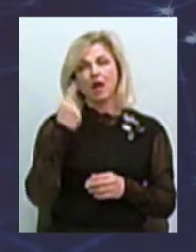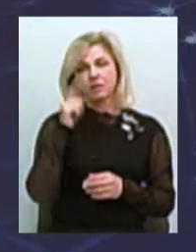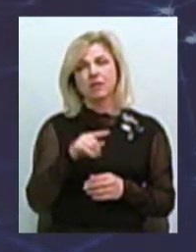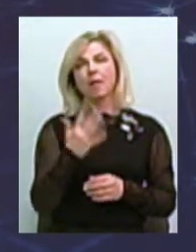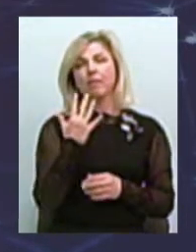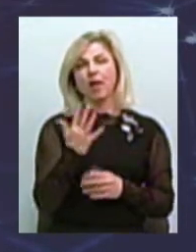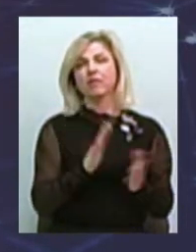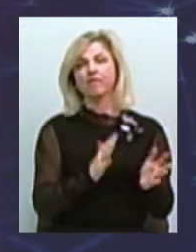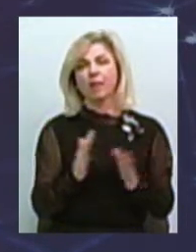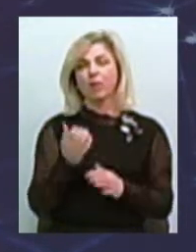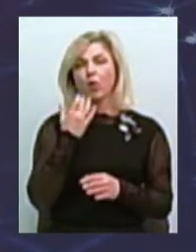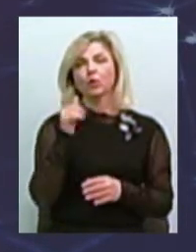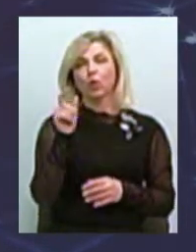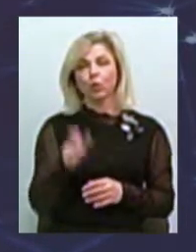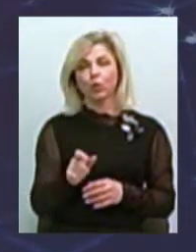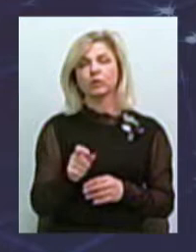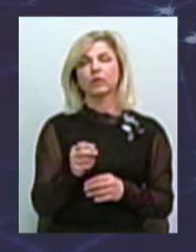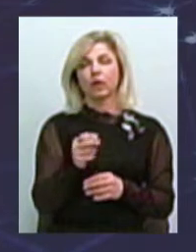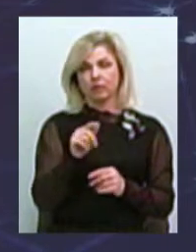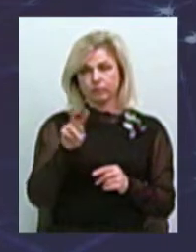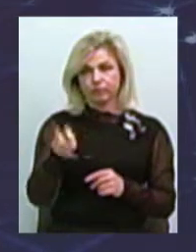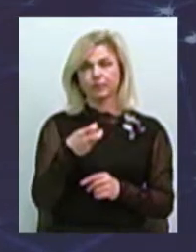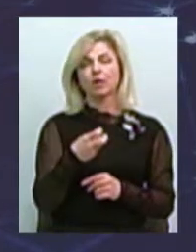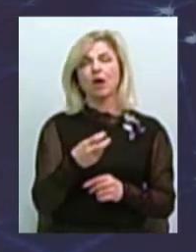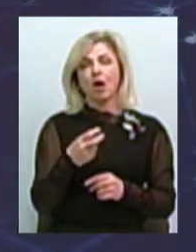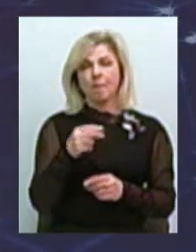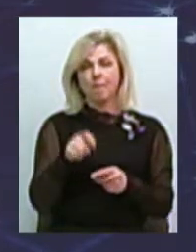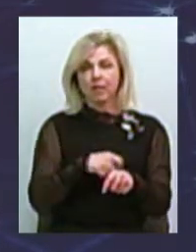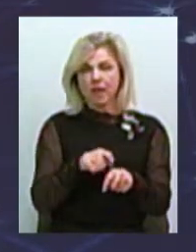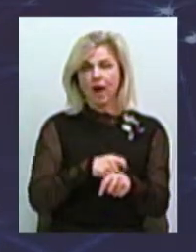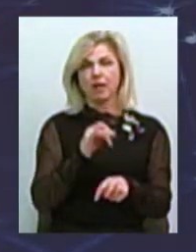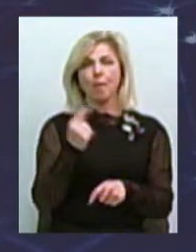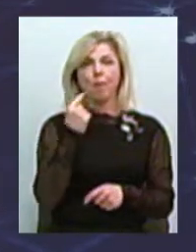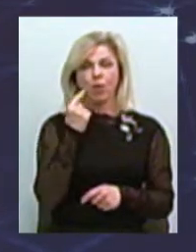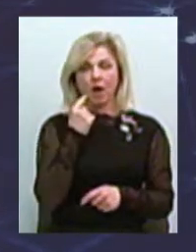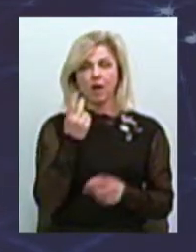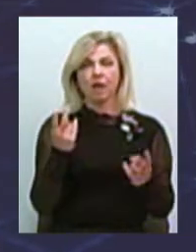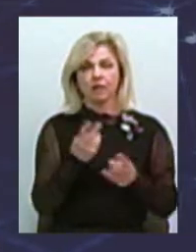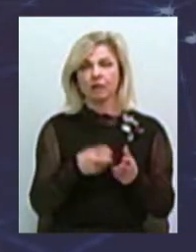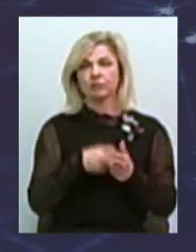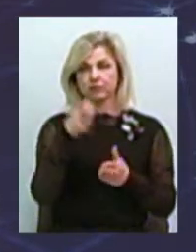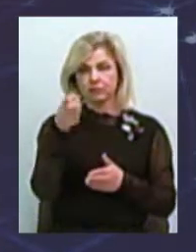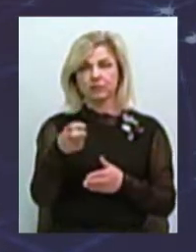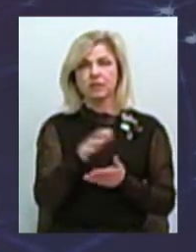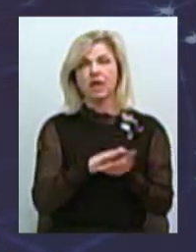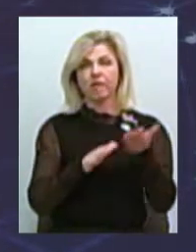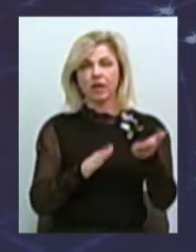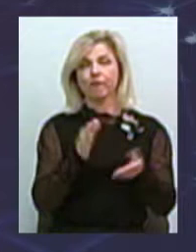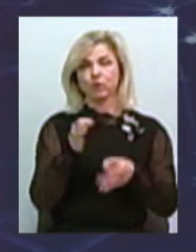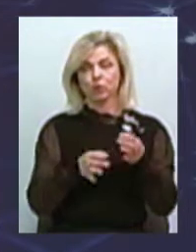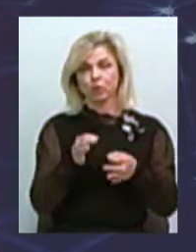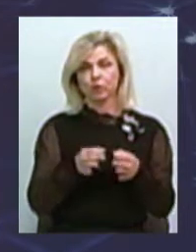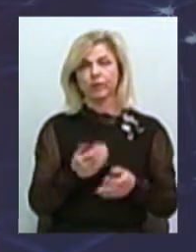випадків, коли особа стягнула матеріальний та моральний. Тобто їй треба написати запит до суду, так? Їй